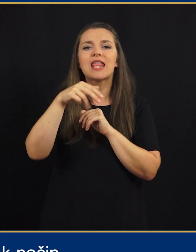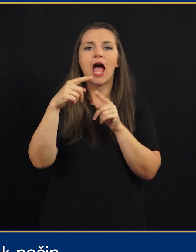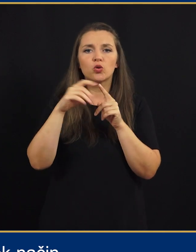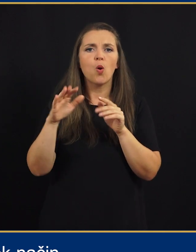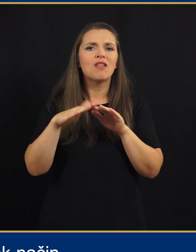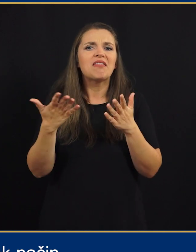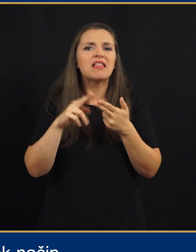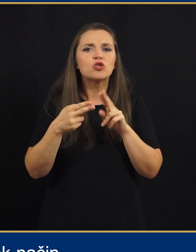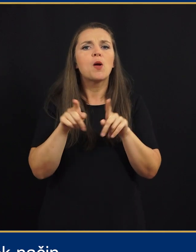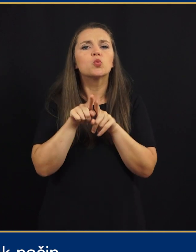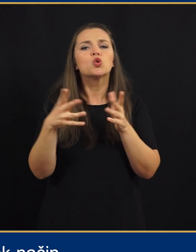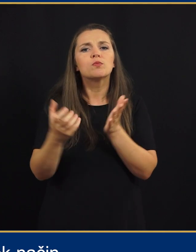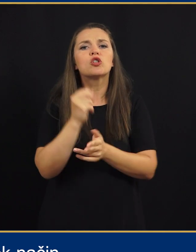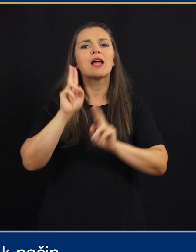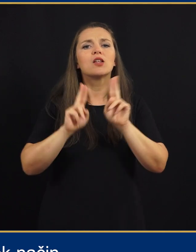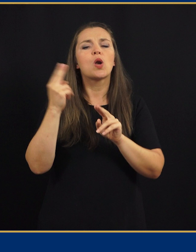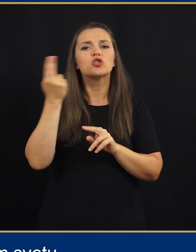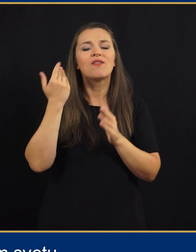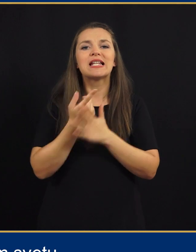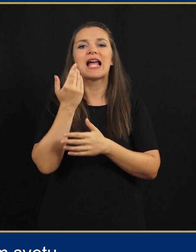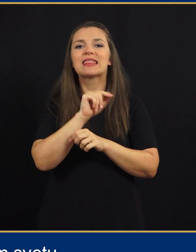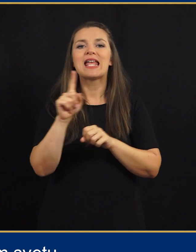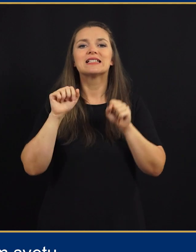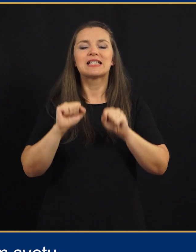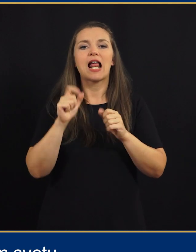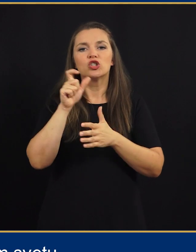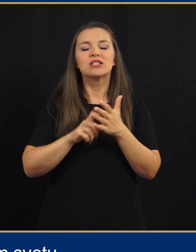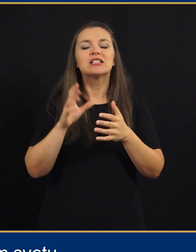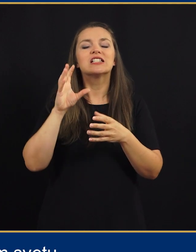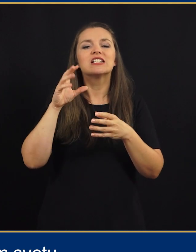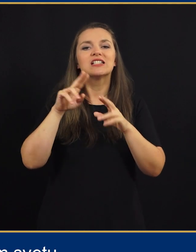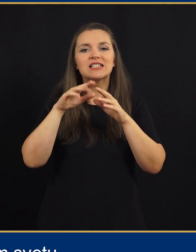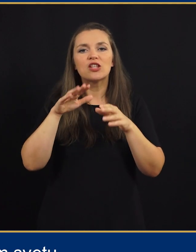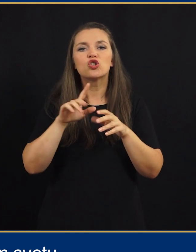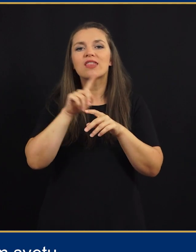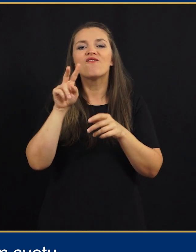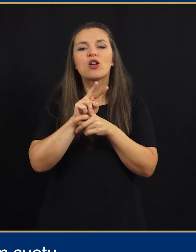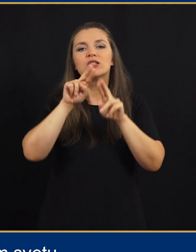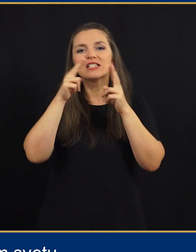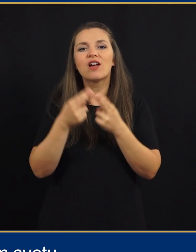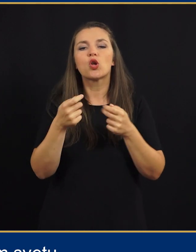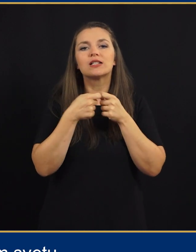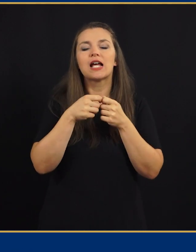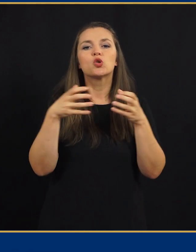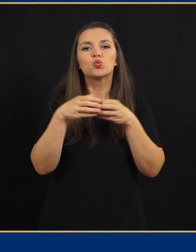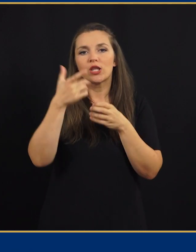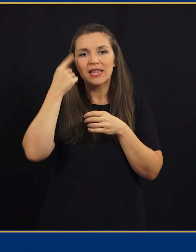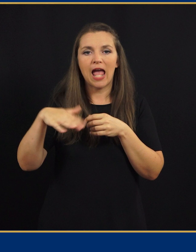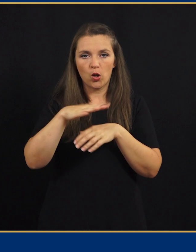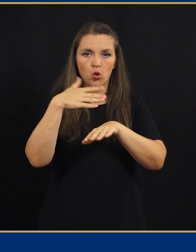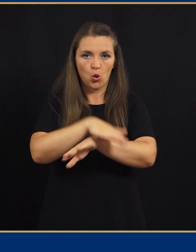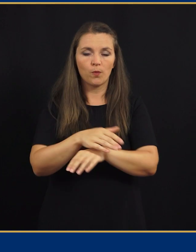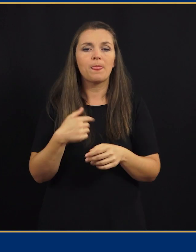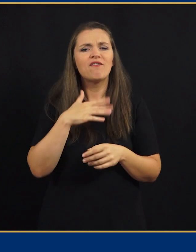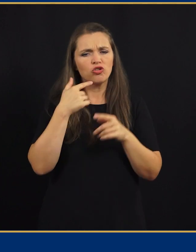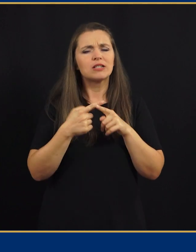na nek način pa tudi uspešna kandidatura Slovenije za nestalni sedež v Varnostnem svetu Organizacije združenih narodov. Večkrat sem